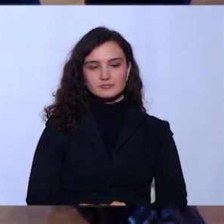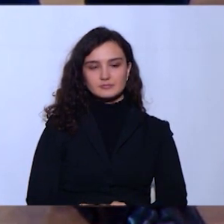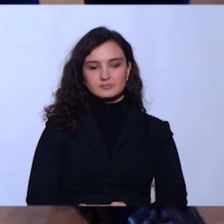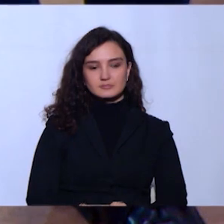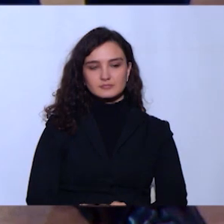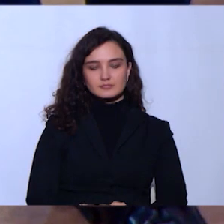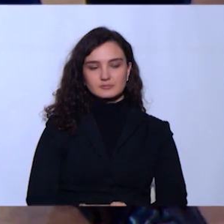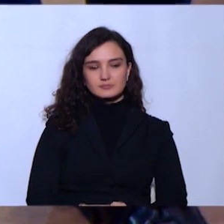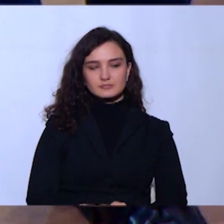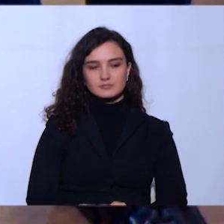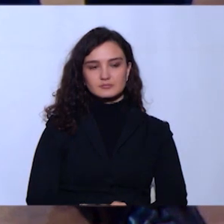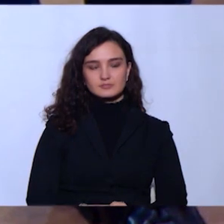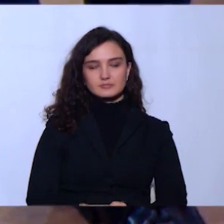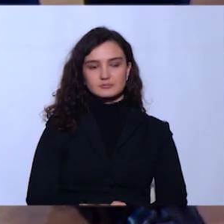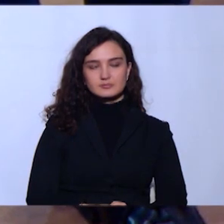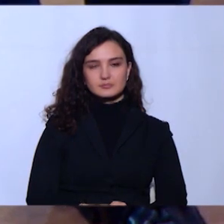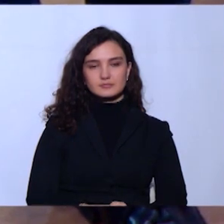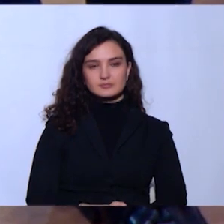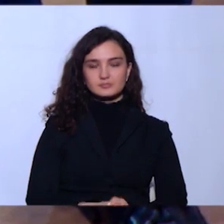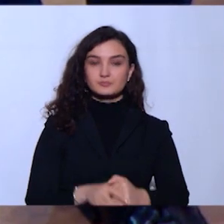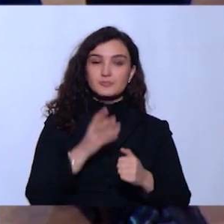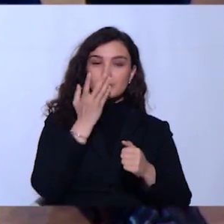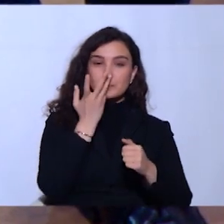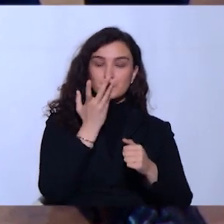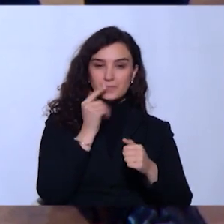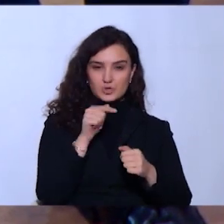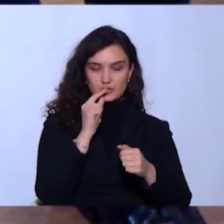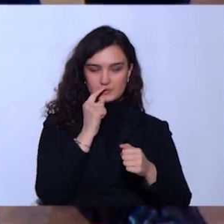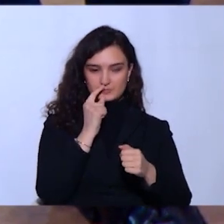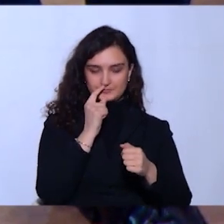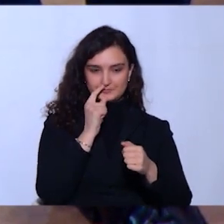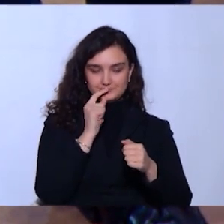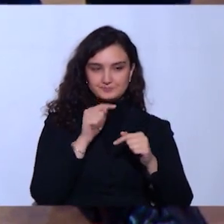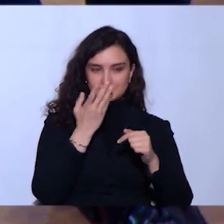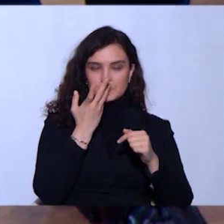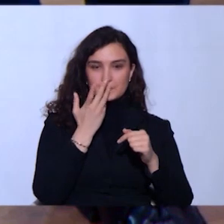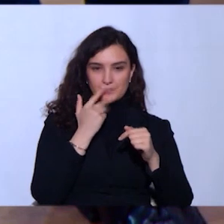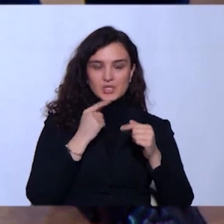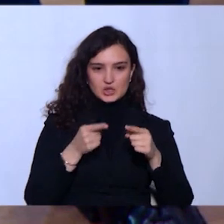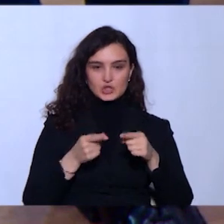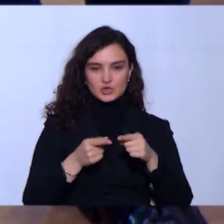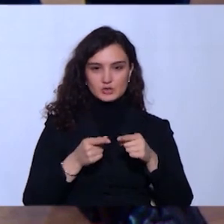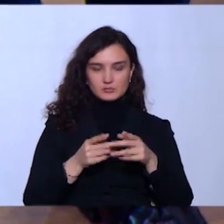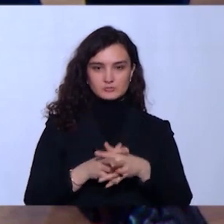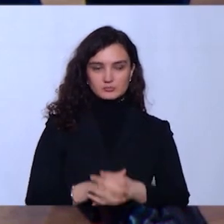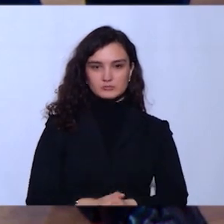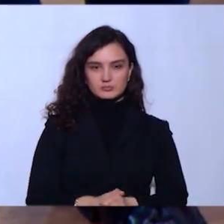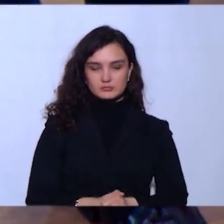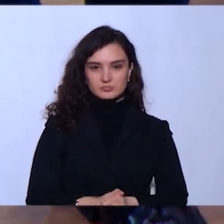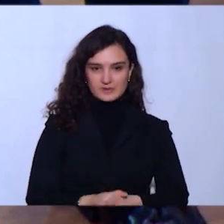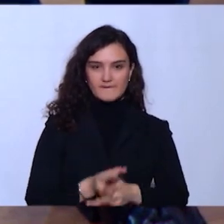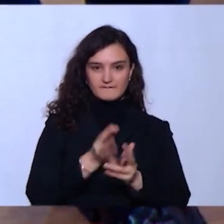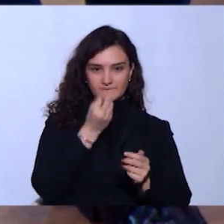პატარა ფეხები. რა თქმა უნდა, ფერში. უღონდ ამას ეჭიროს მოდი. ყვავილი,